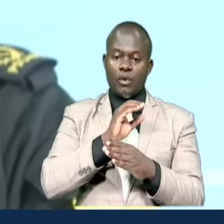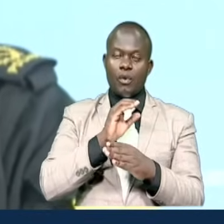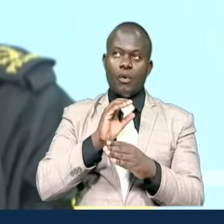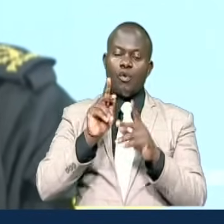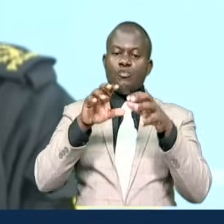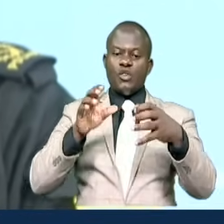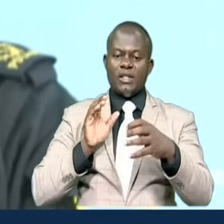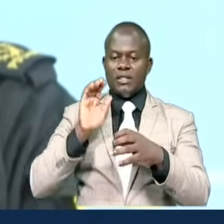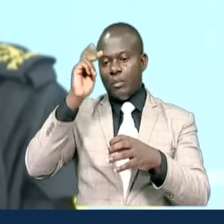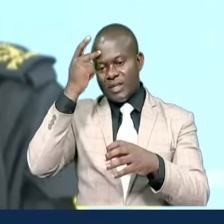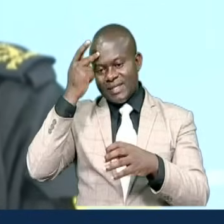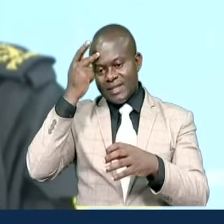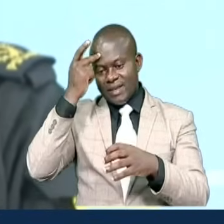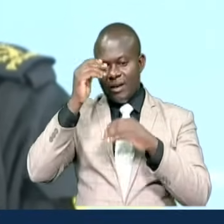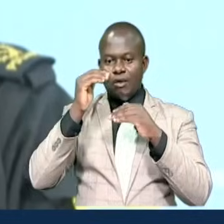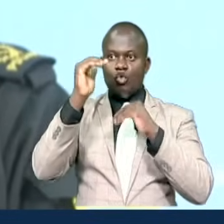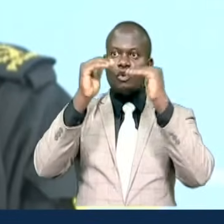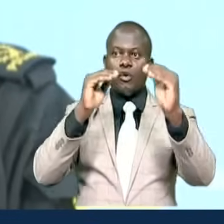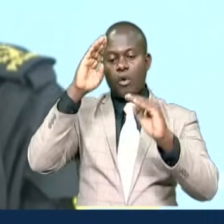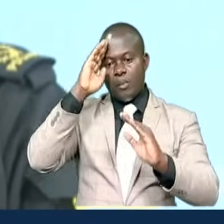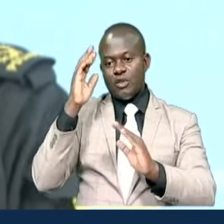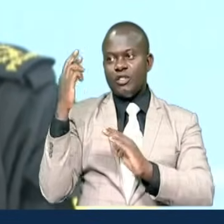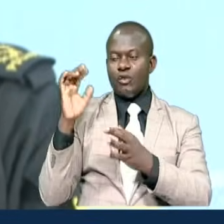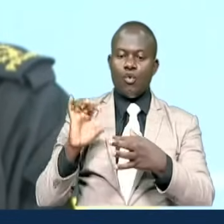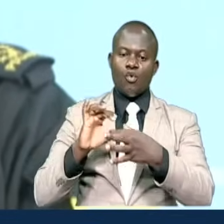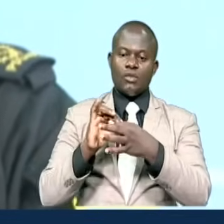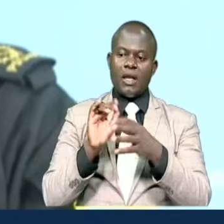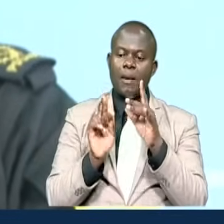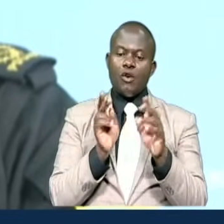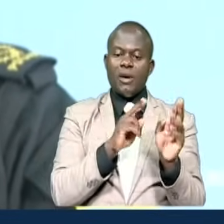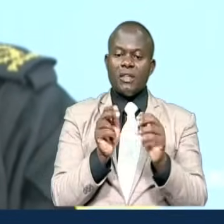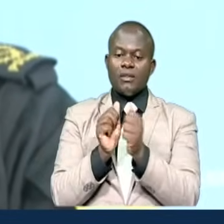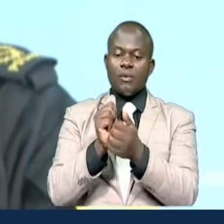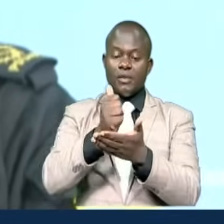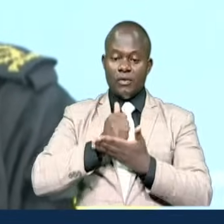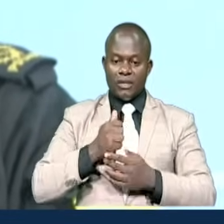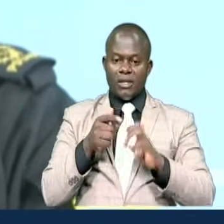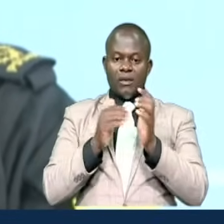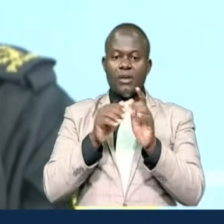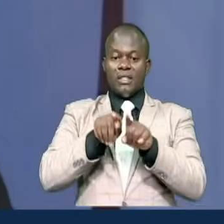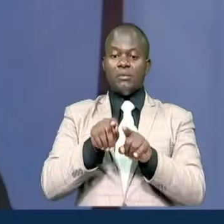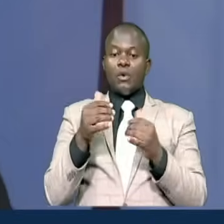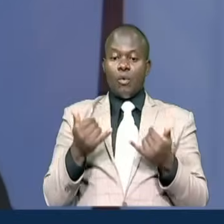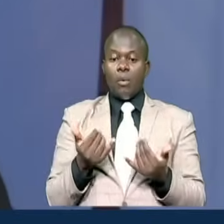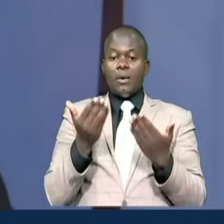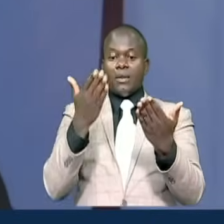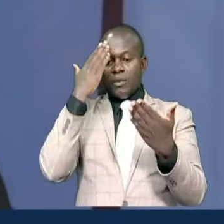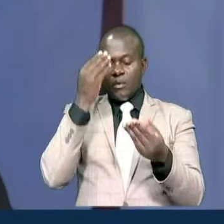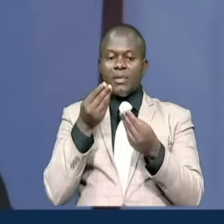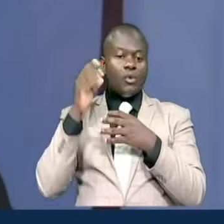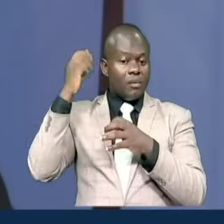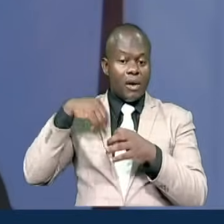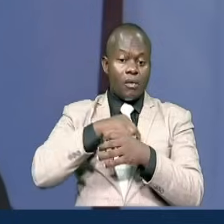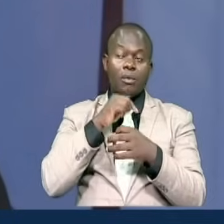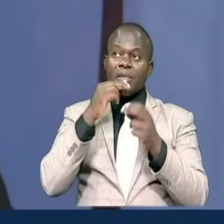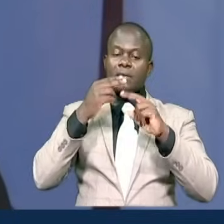polisi ruhuza ibikorwa bya polisi n'abaturage tufite badufasha, nabo ubu ngubu bazaba bahari kugira ngo baduhe amakuru habona